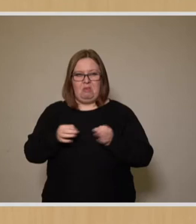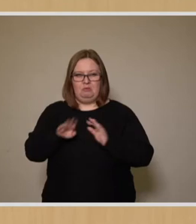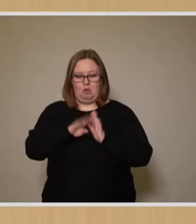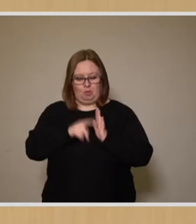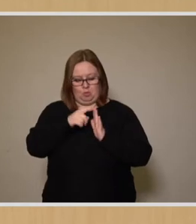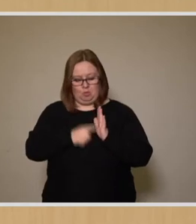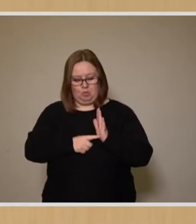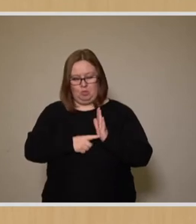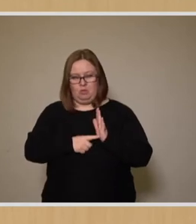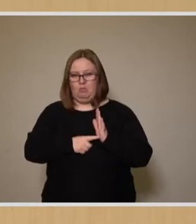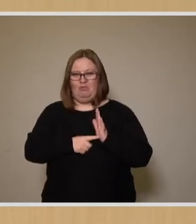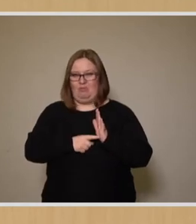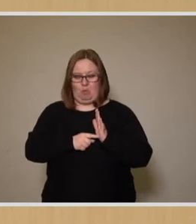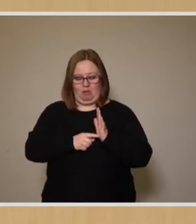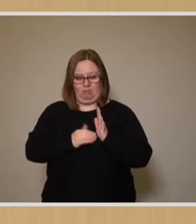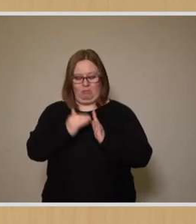wir allein beim Radverkehr geschafft haben,